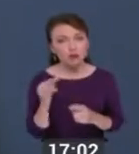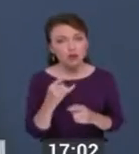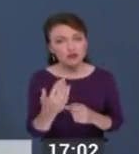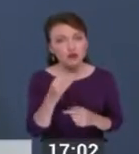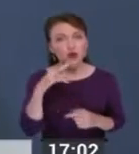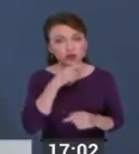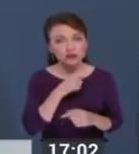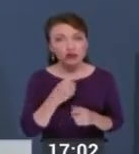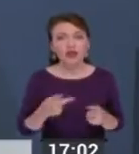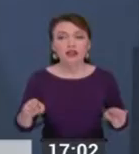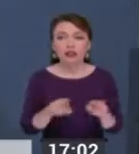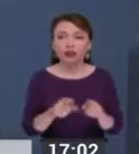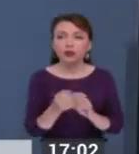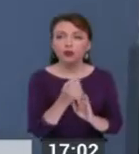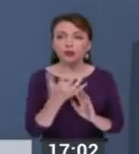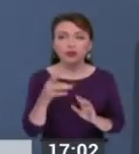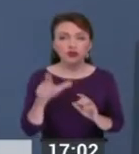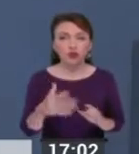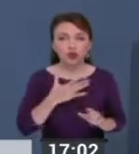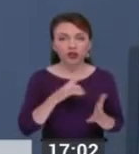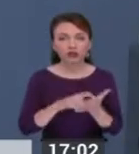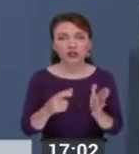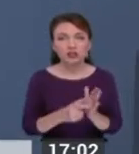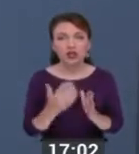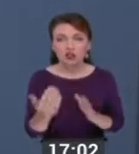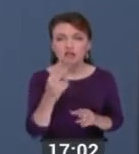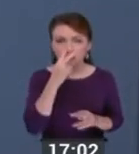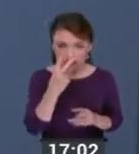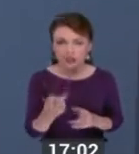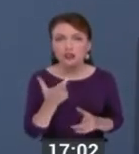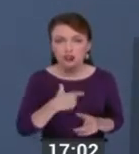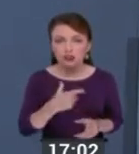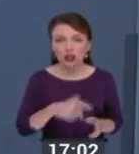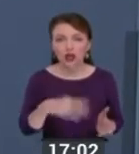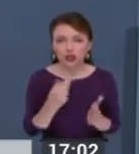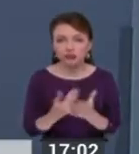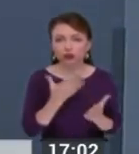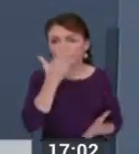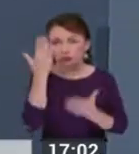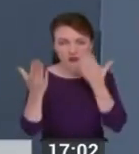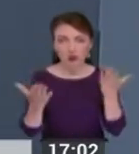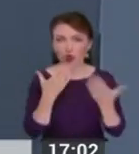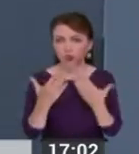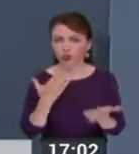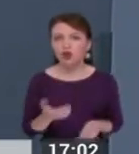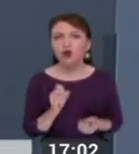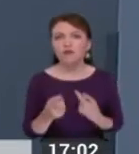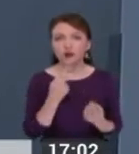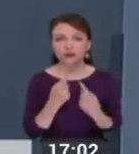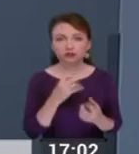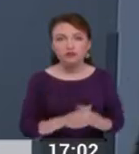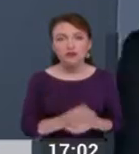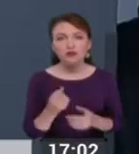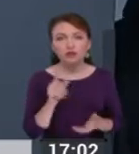ребенка. И еще таких, как минимум 15 у нас в классе. И вы посмотрите на себя и на свой пренебрежительный тон, как вы разговариваете. Вы